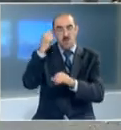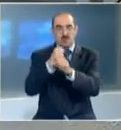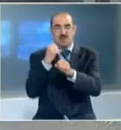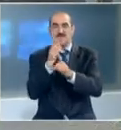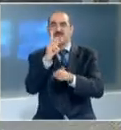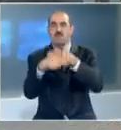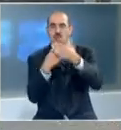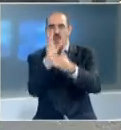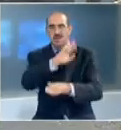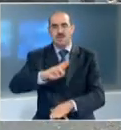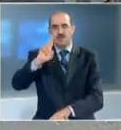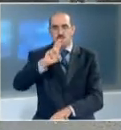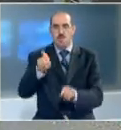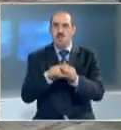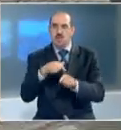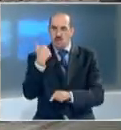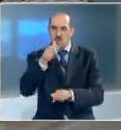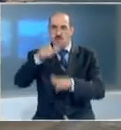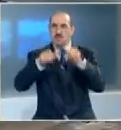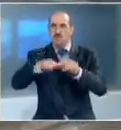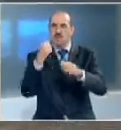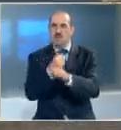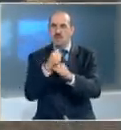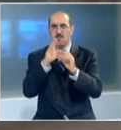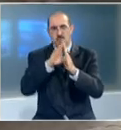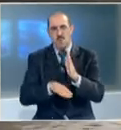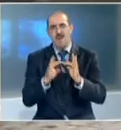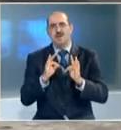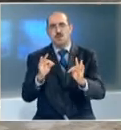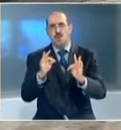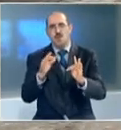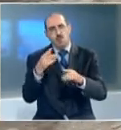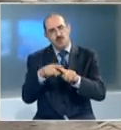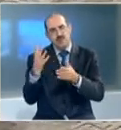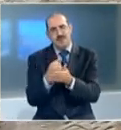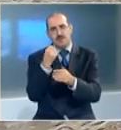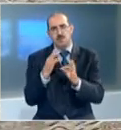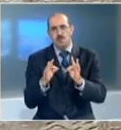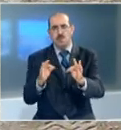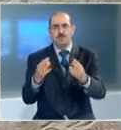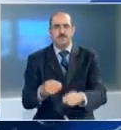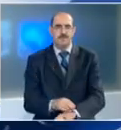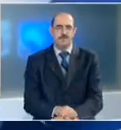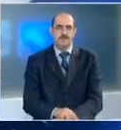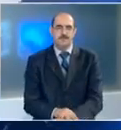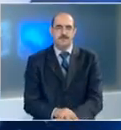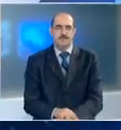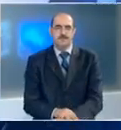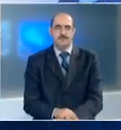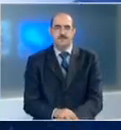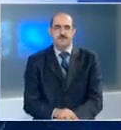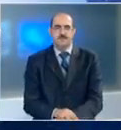التنمية بالمنطقة ويمكن مستعمليه من تقليص المسافة وربح الوقت.